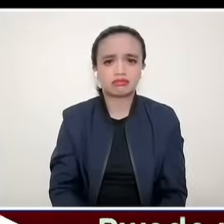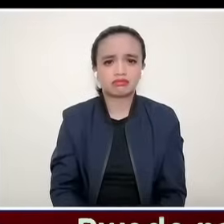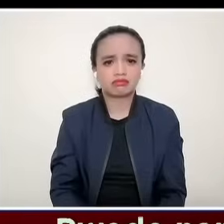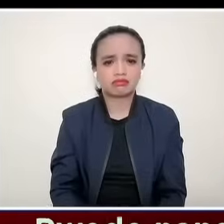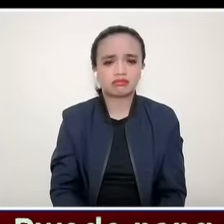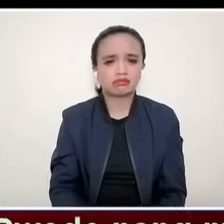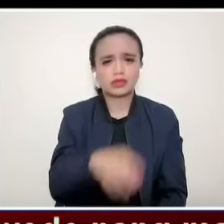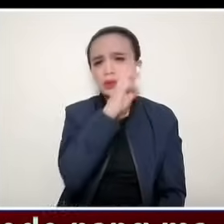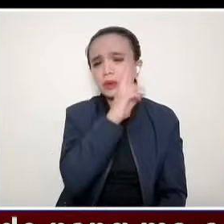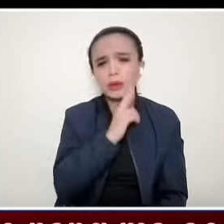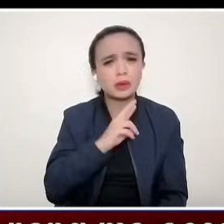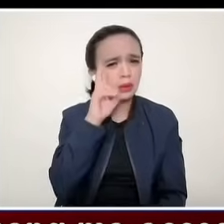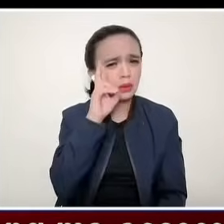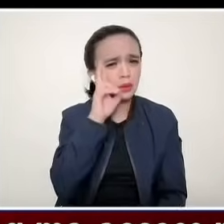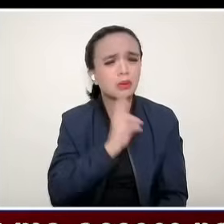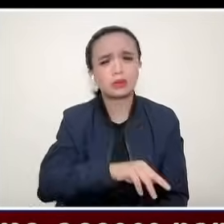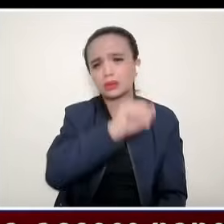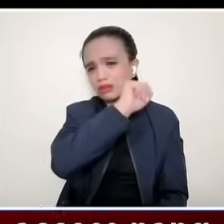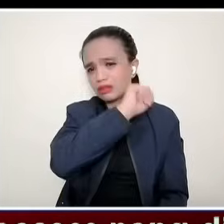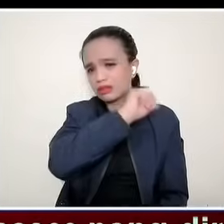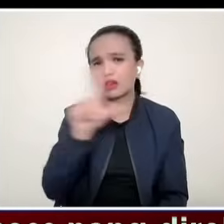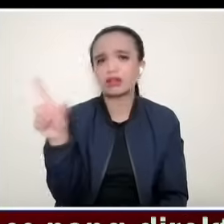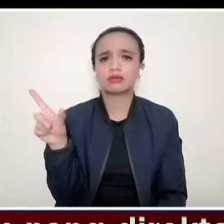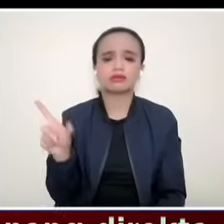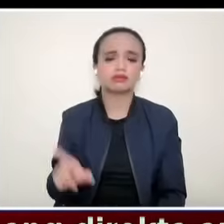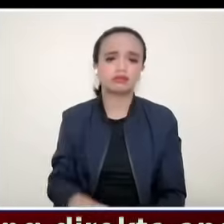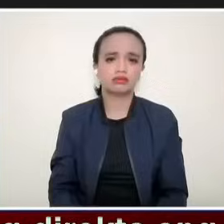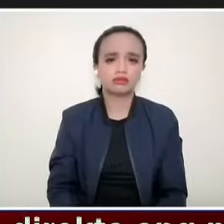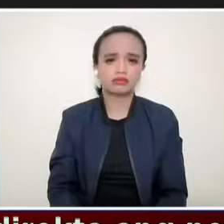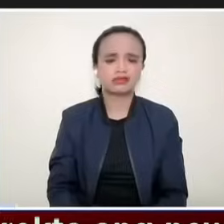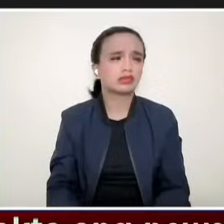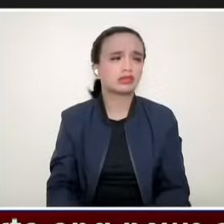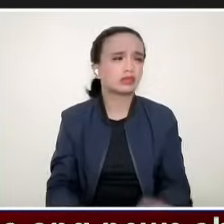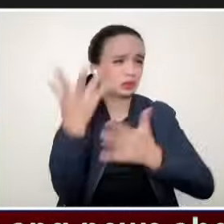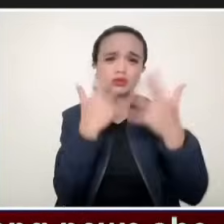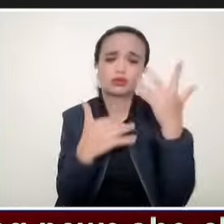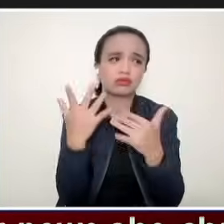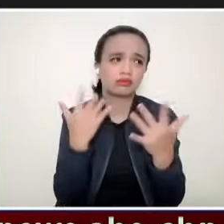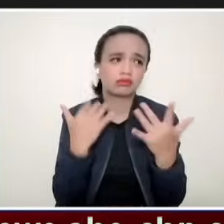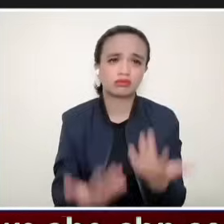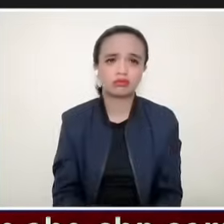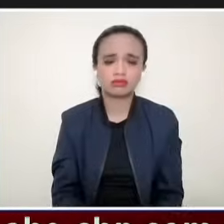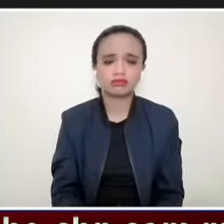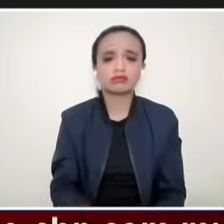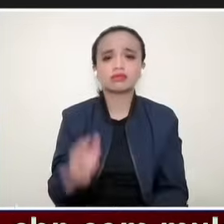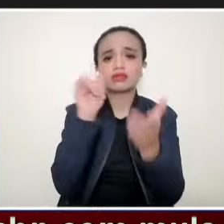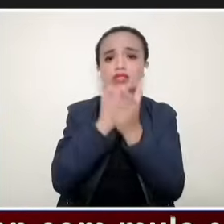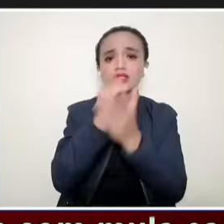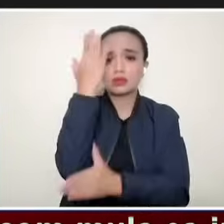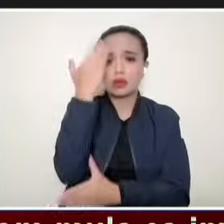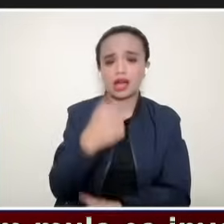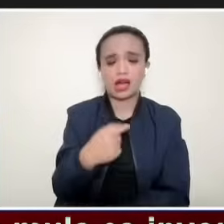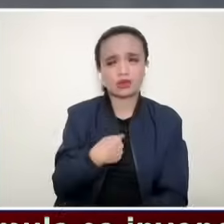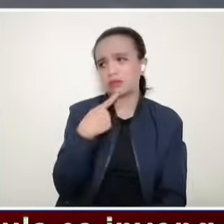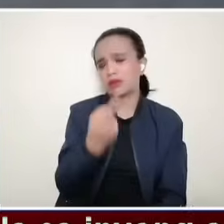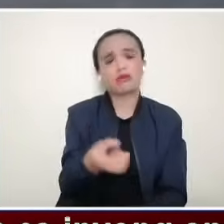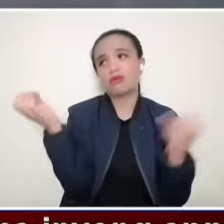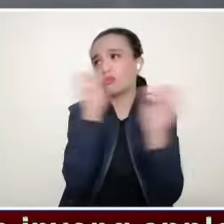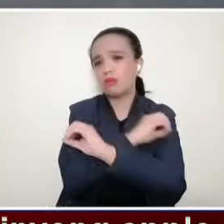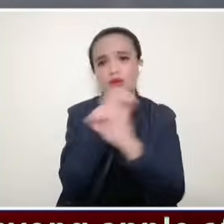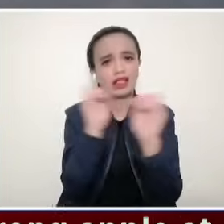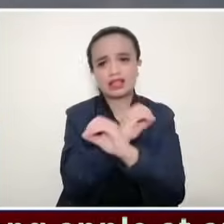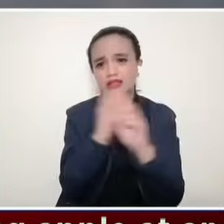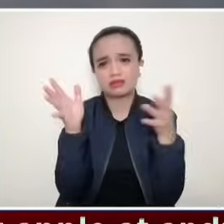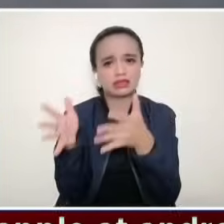restaurant po lahat po. Sunog na. Kaya sabi ko wala na talagang matitir.